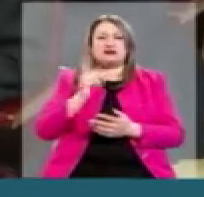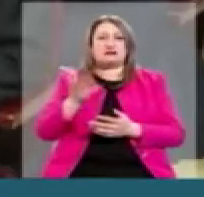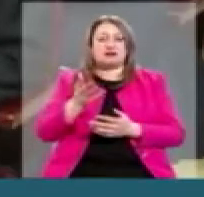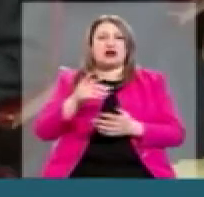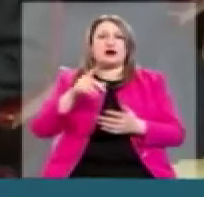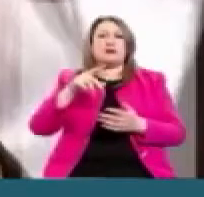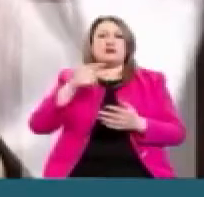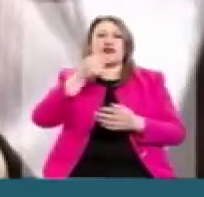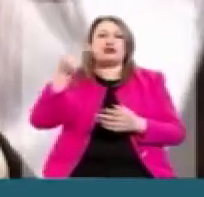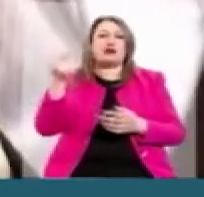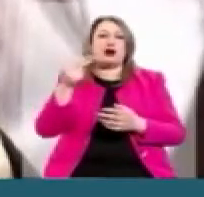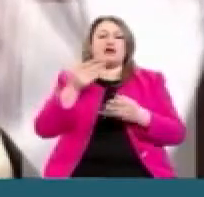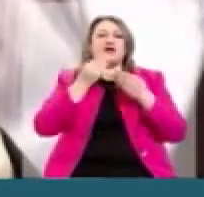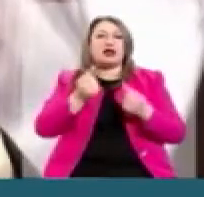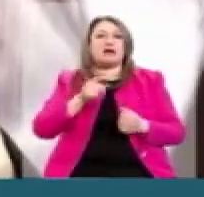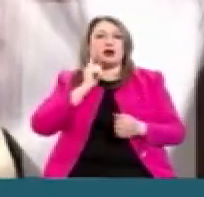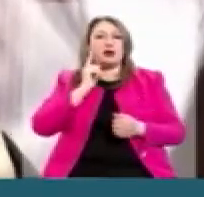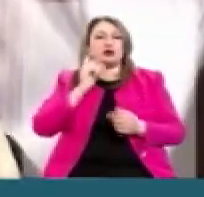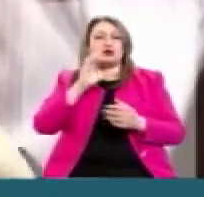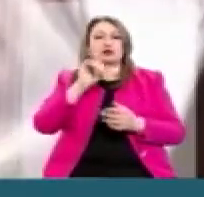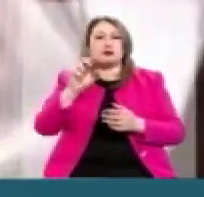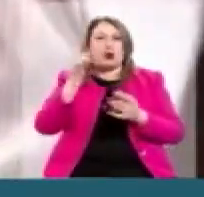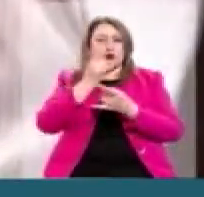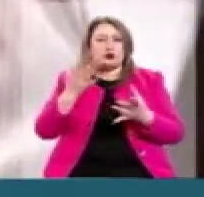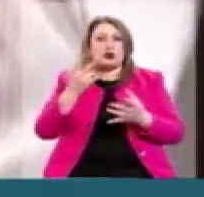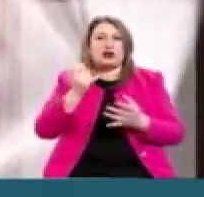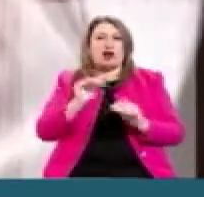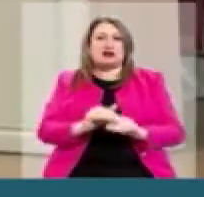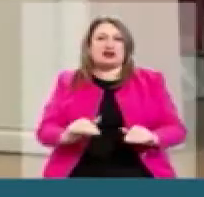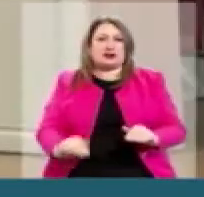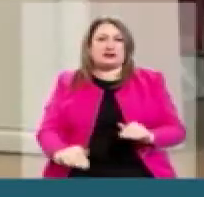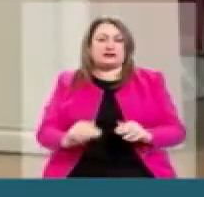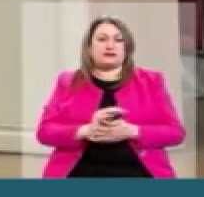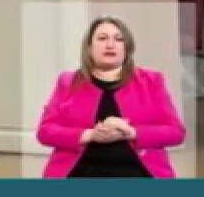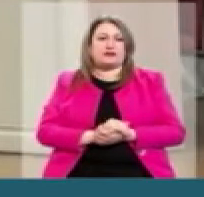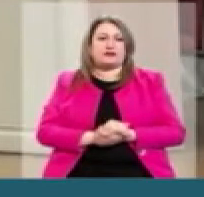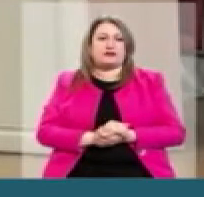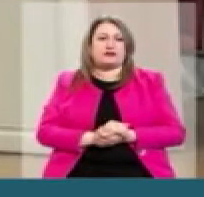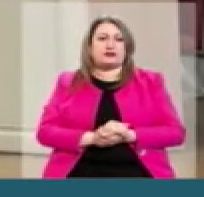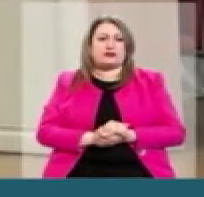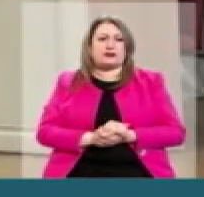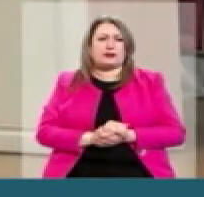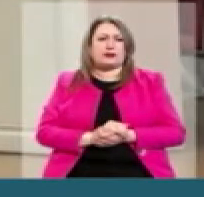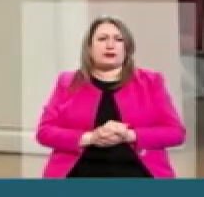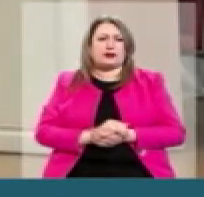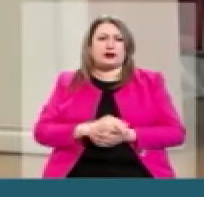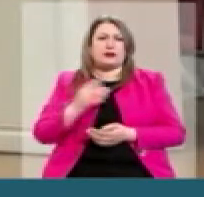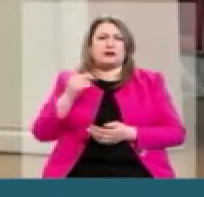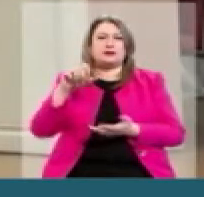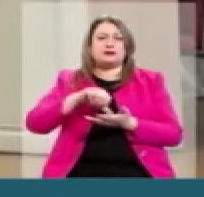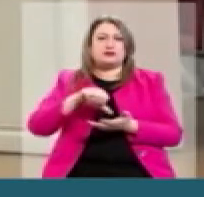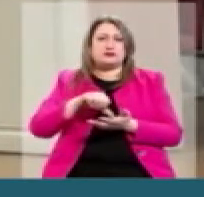турнира выпала тематика «Влияние молодежной субкультуры на несовершеннолетних». Команда на первом нашем дебатном раунде,